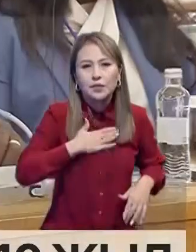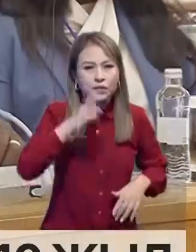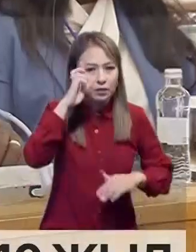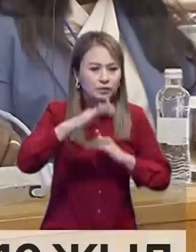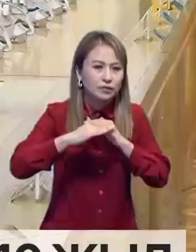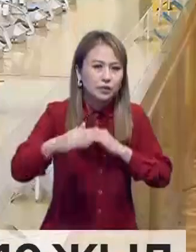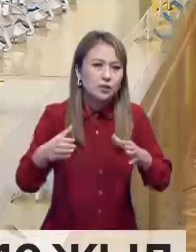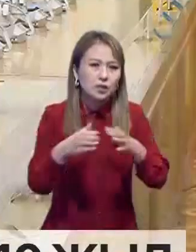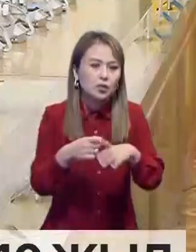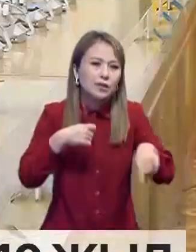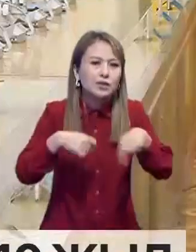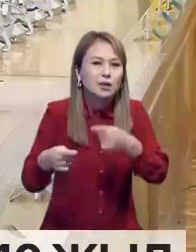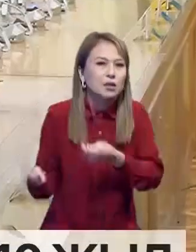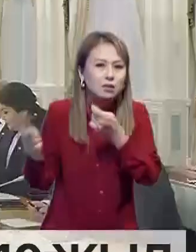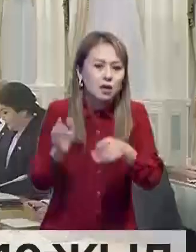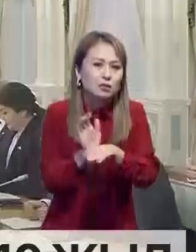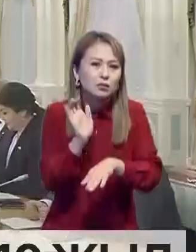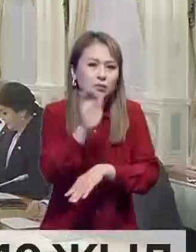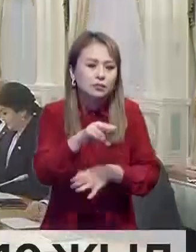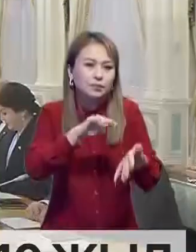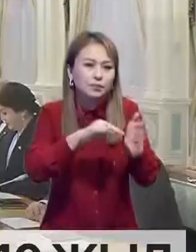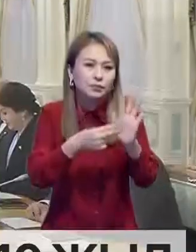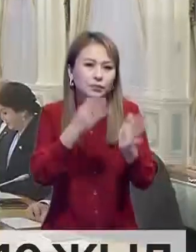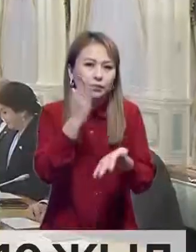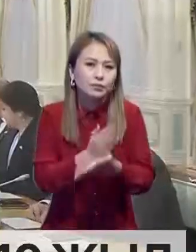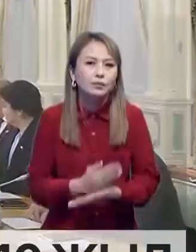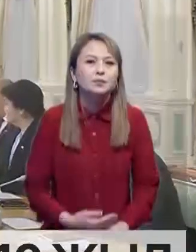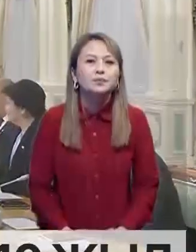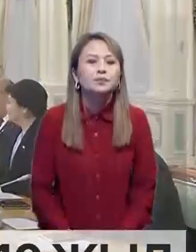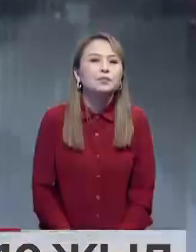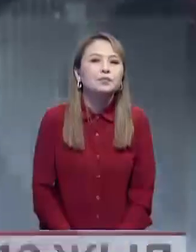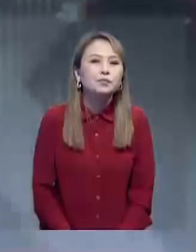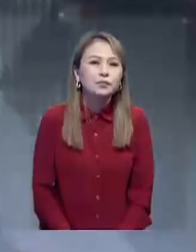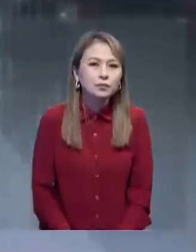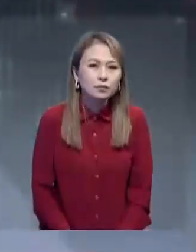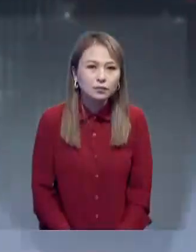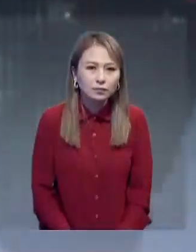сауда делегациясын жіберу жоспарымызда бар.